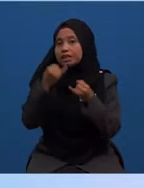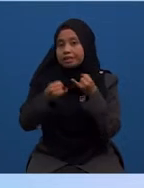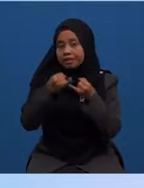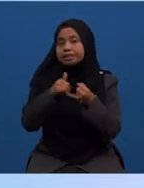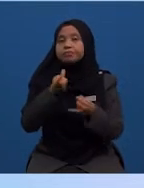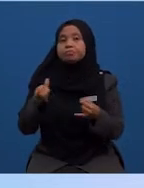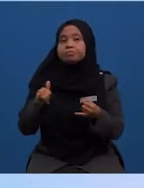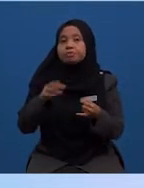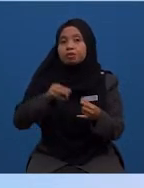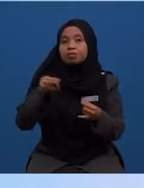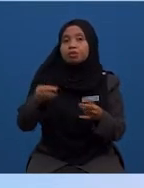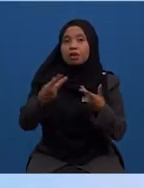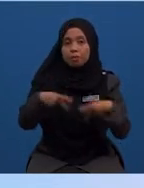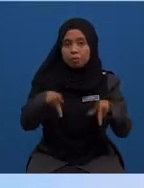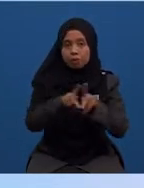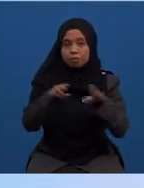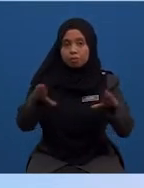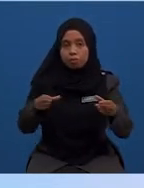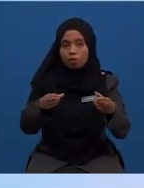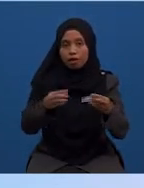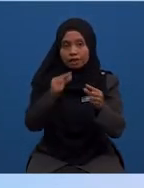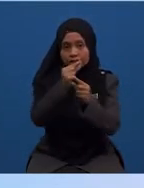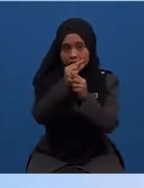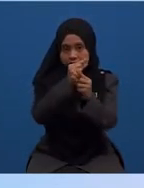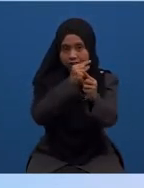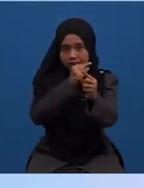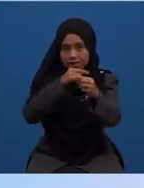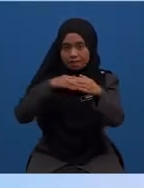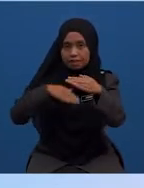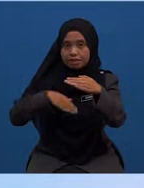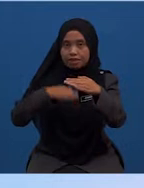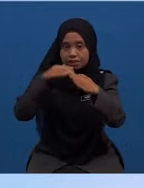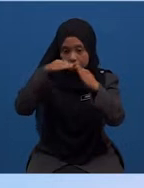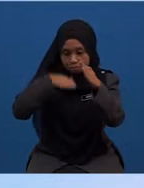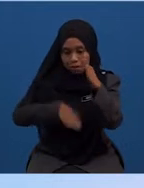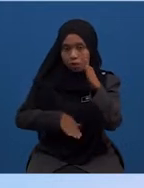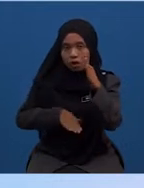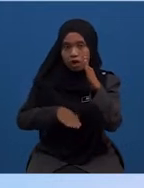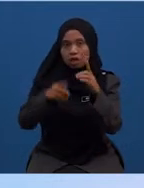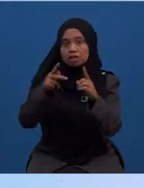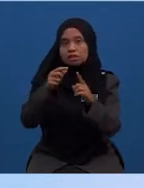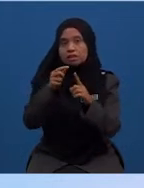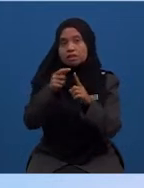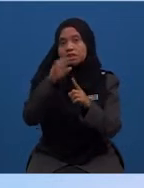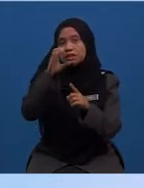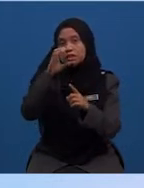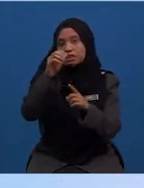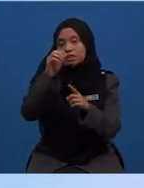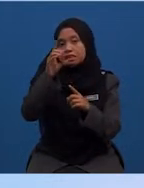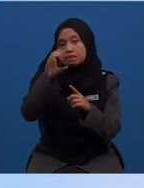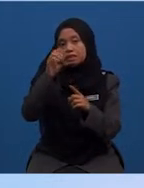akhir sekali, murid perlu buat garisan ke atas dari titik D ke titik